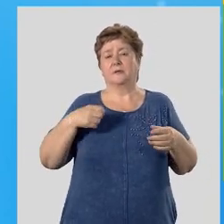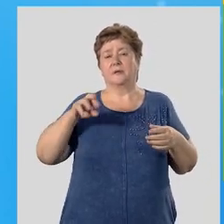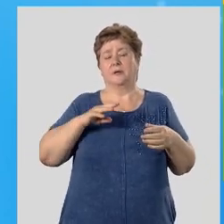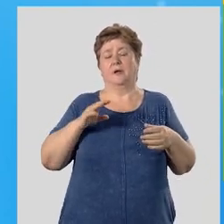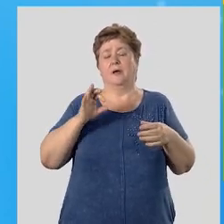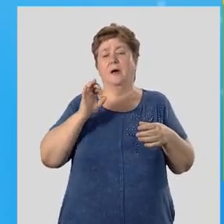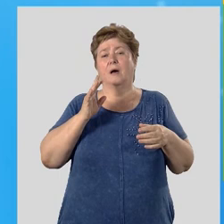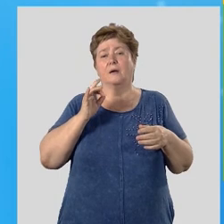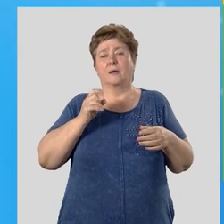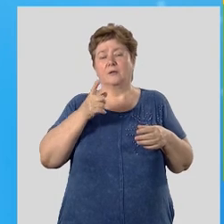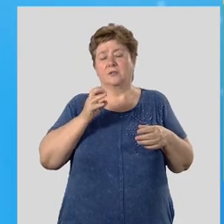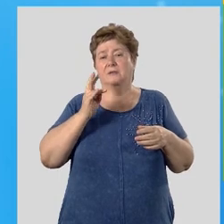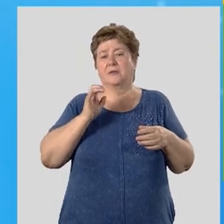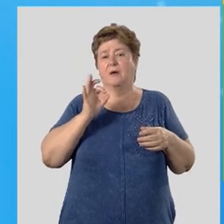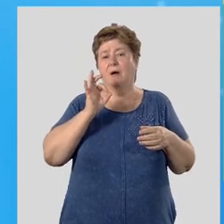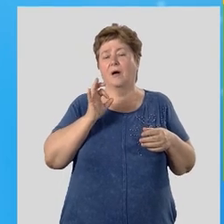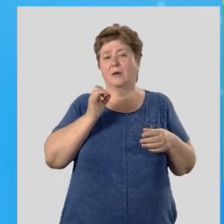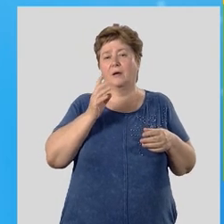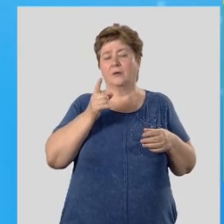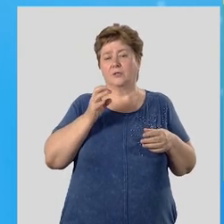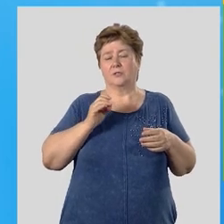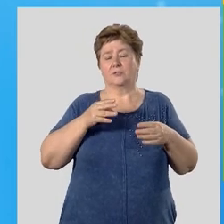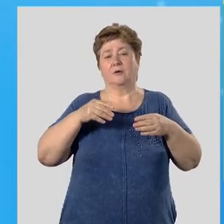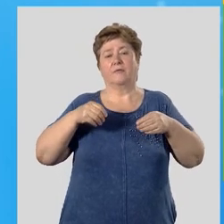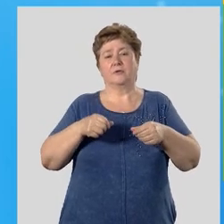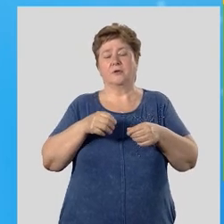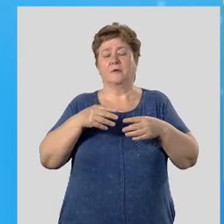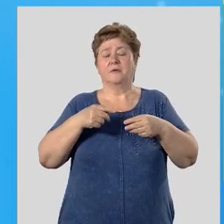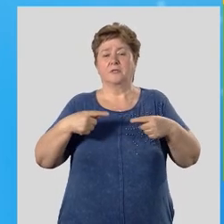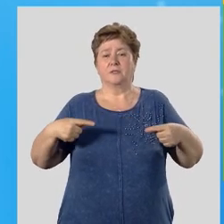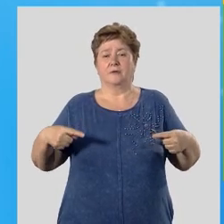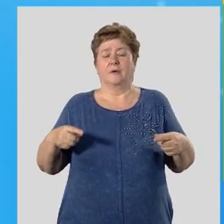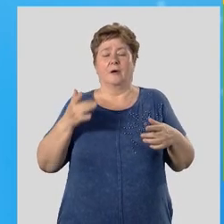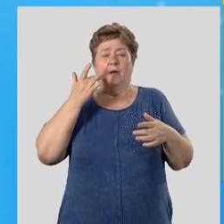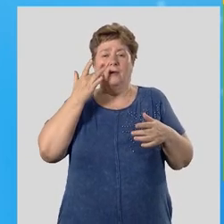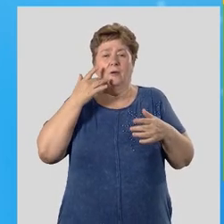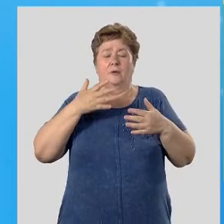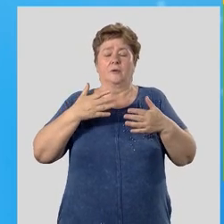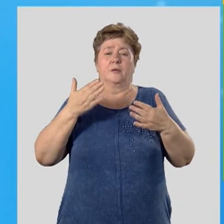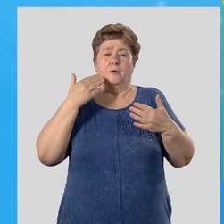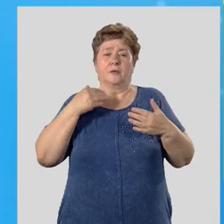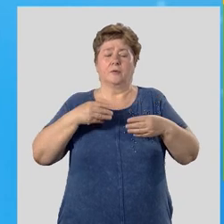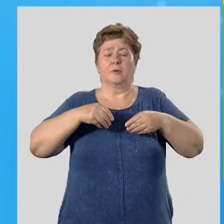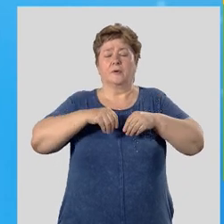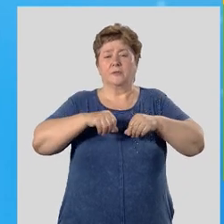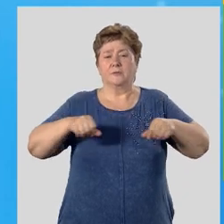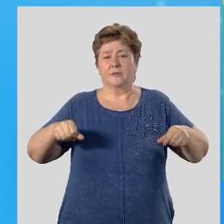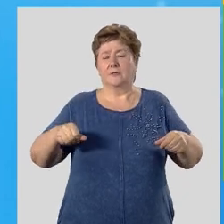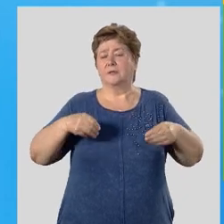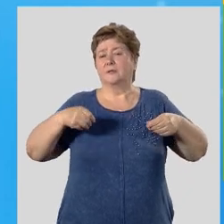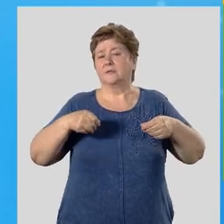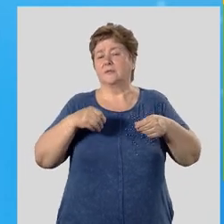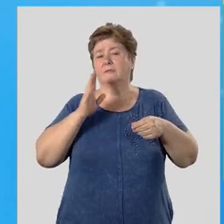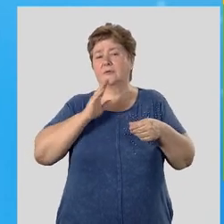органических и неорганических веществ. Вещества, которые легко растворяются в воде,